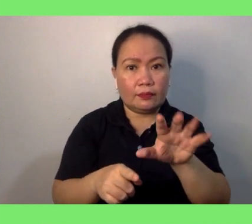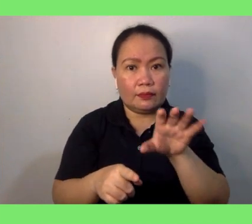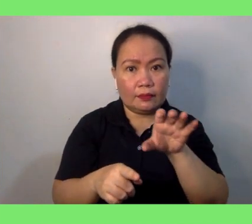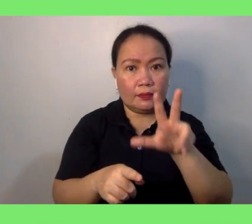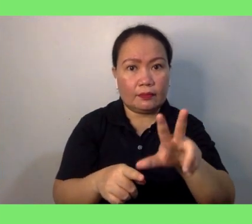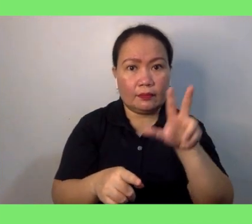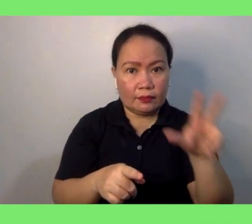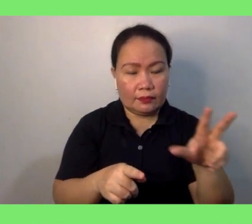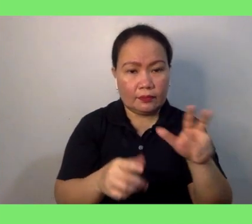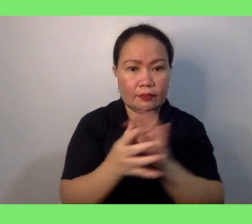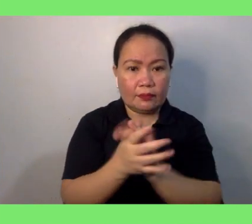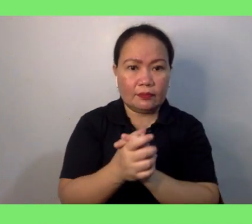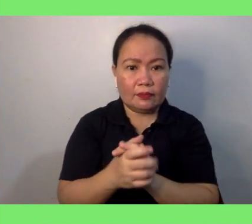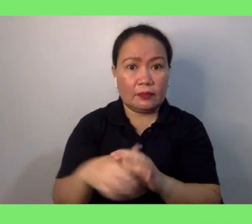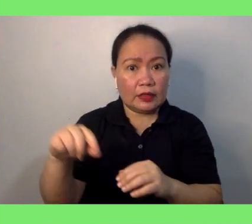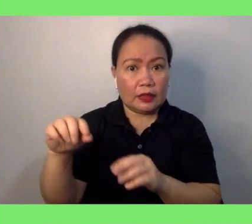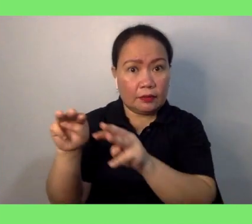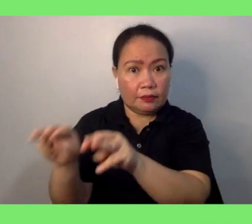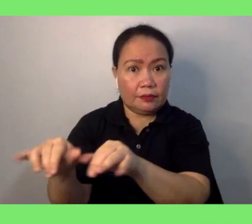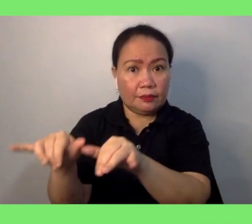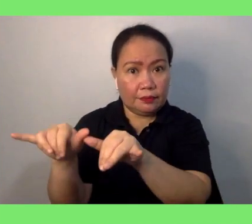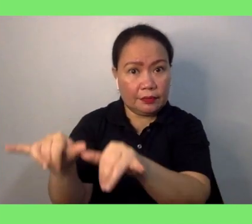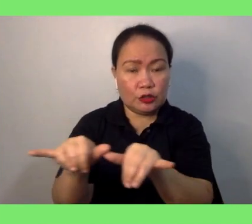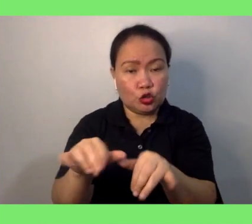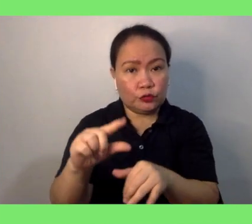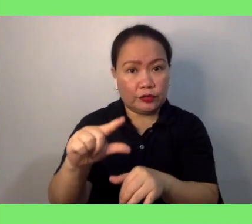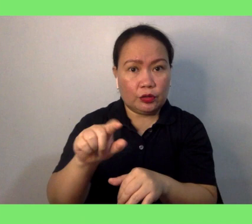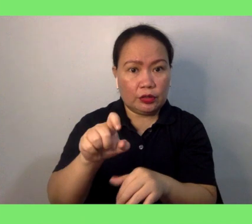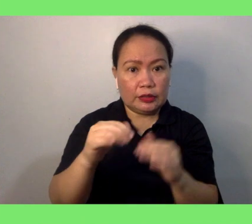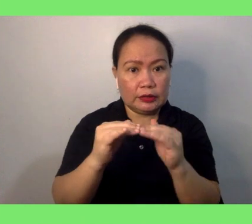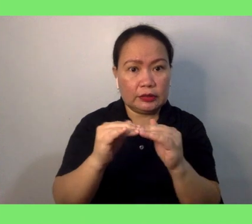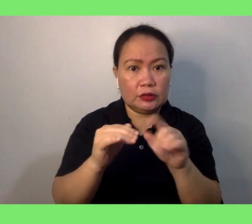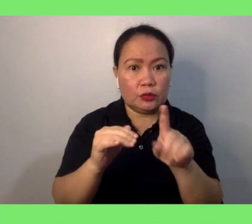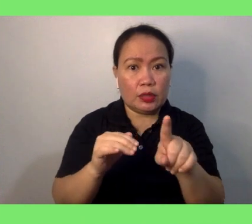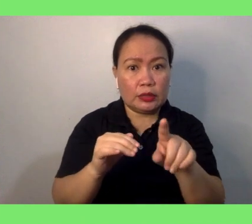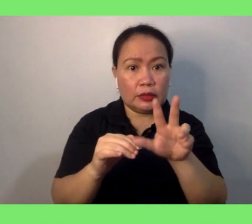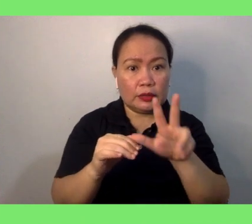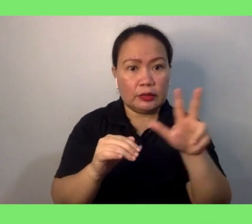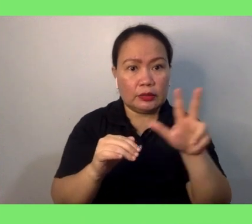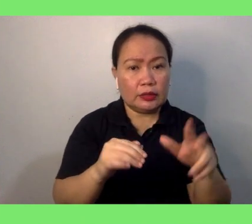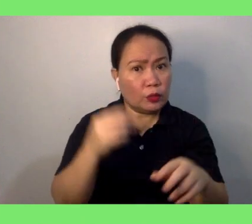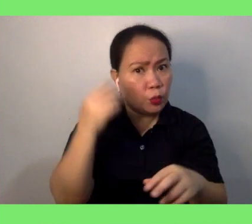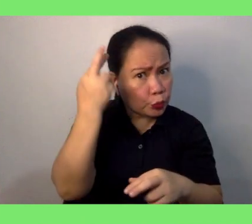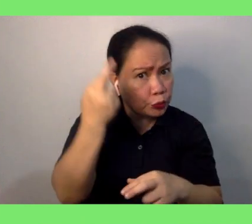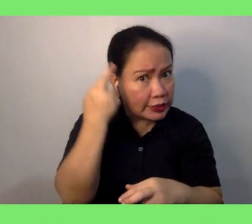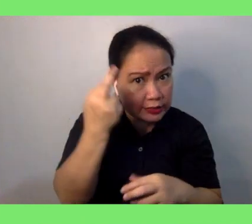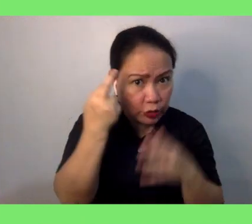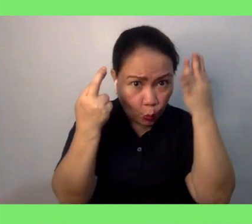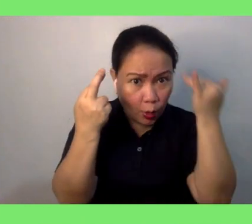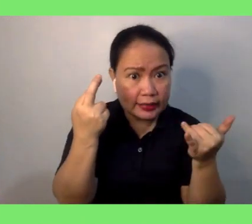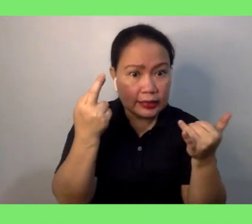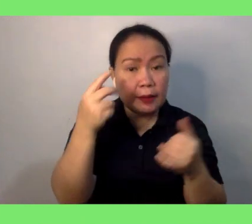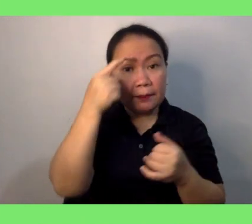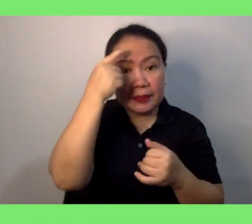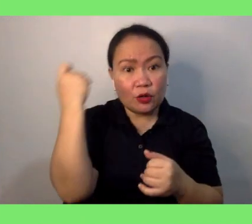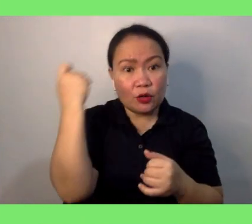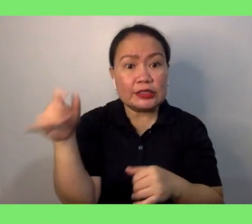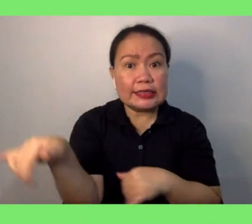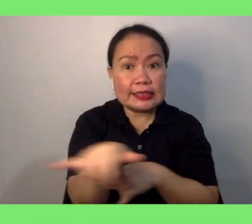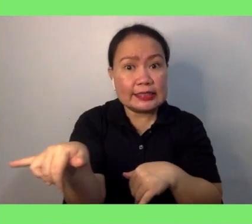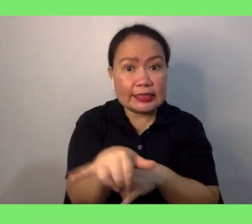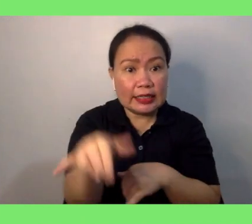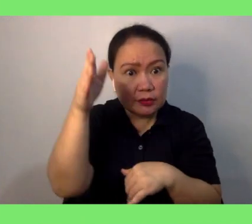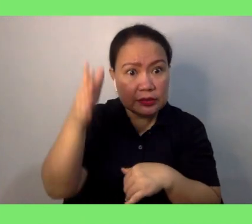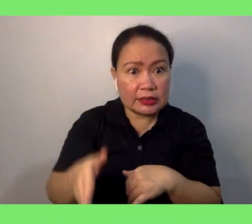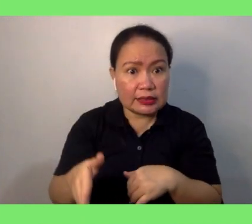Okay. So, 133 ibig sabihin ito. Anong reason? They are same side interior angles